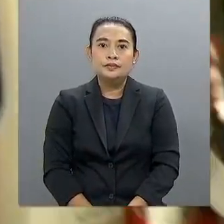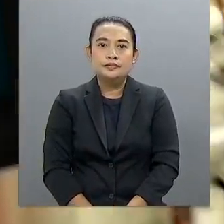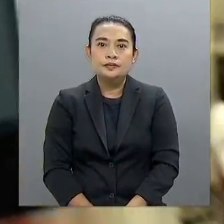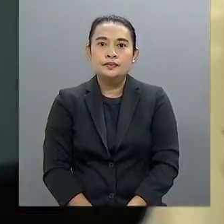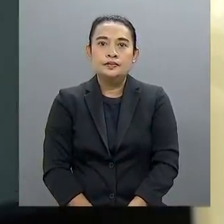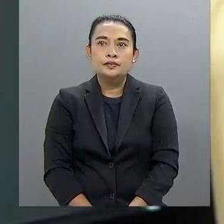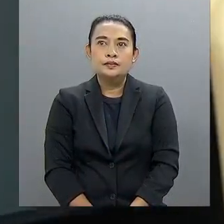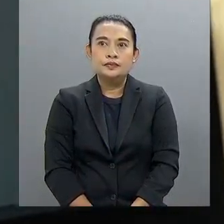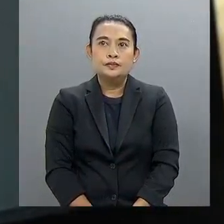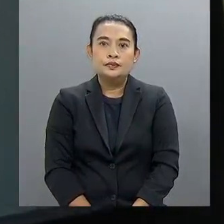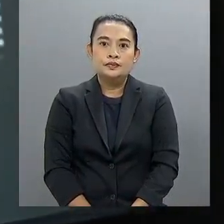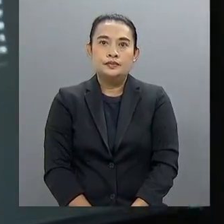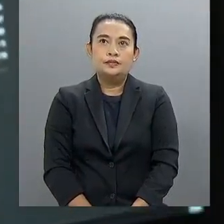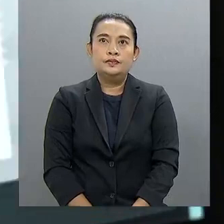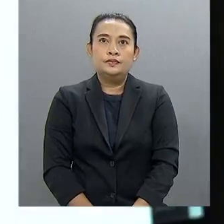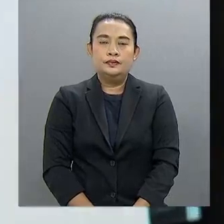โน้ท